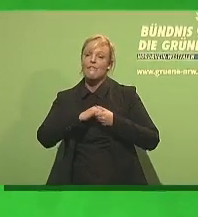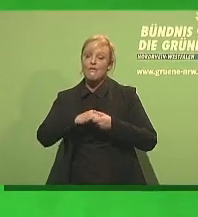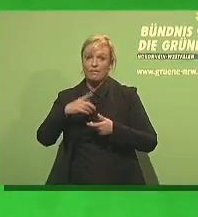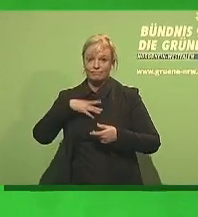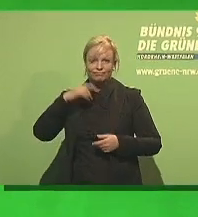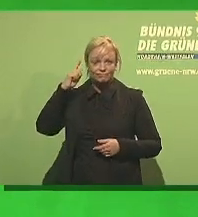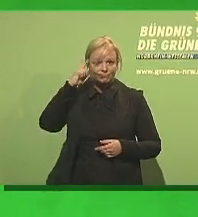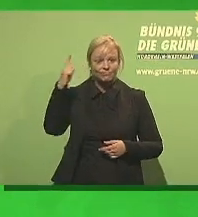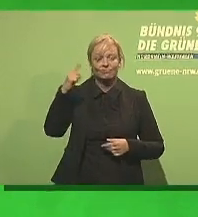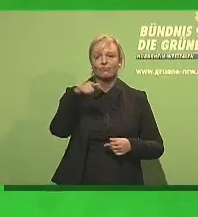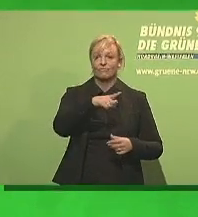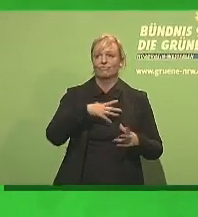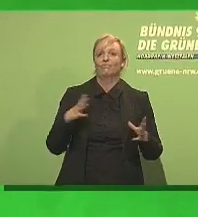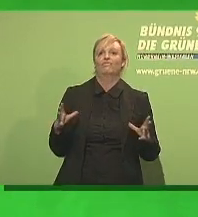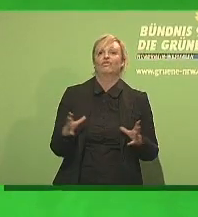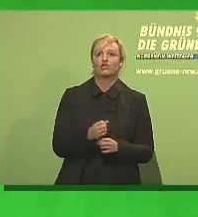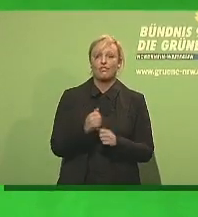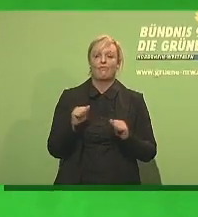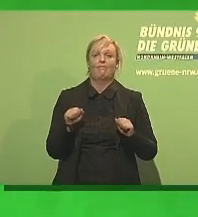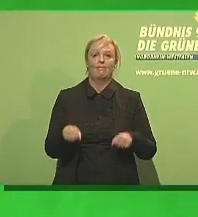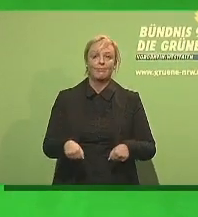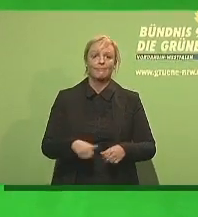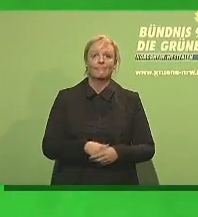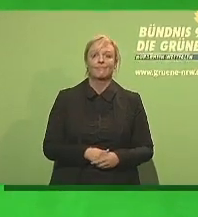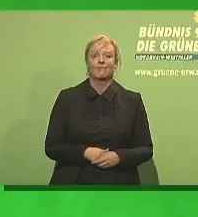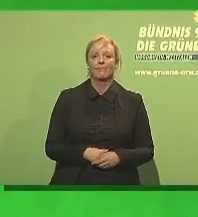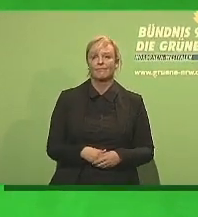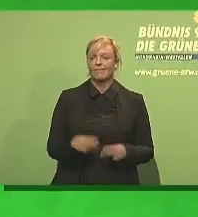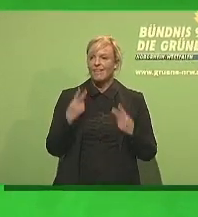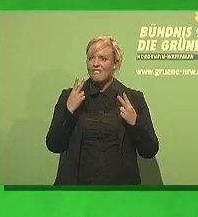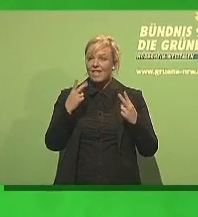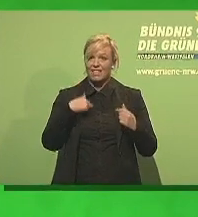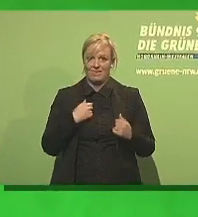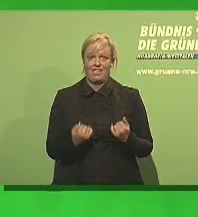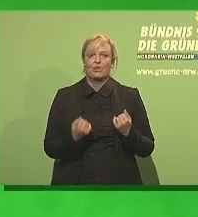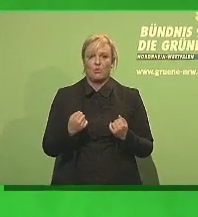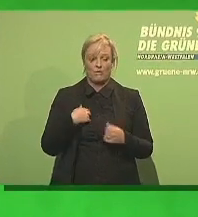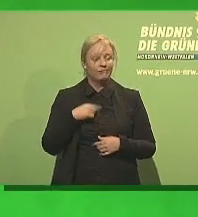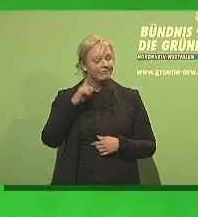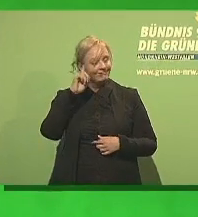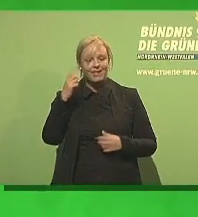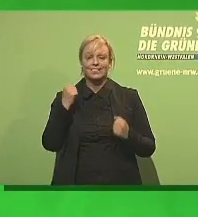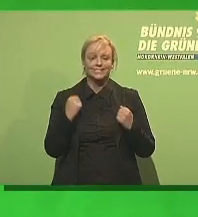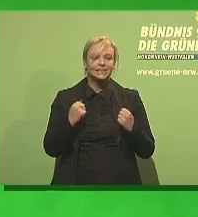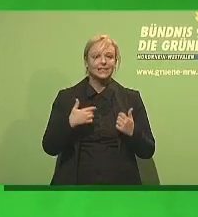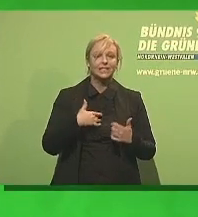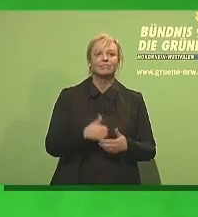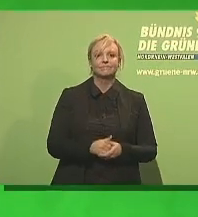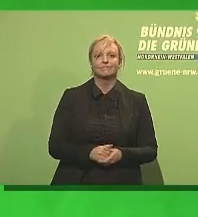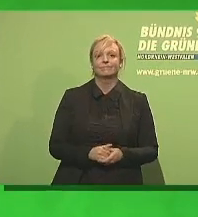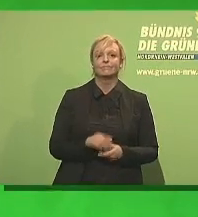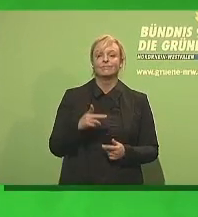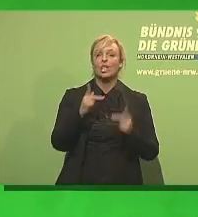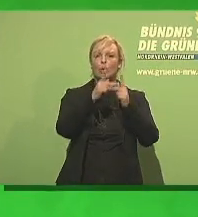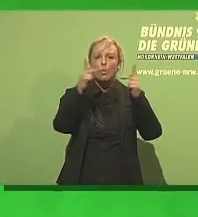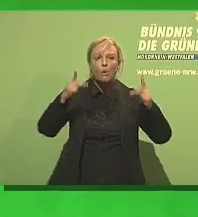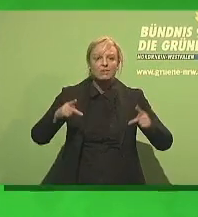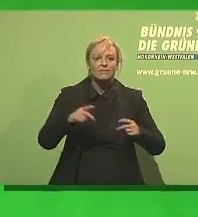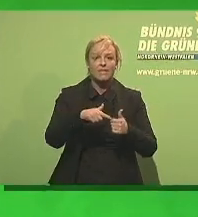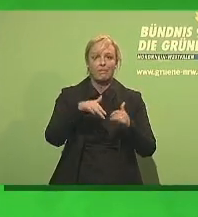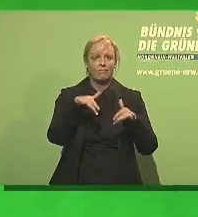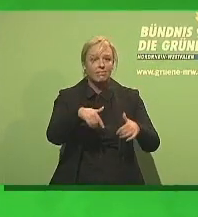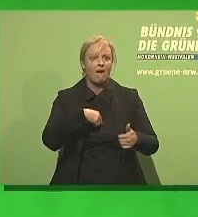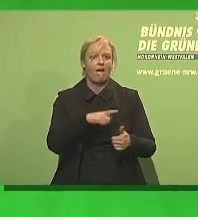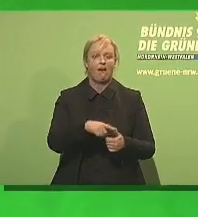das schaffen können. Es wird ganz entscheidend auf Grün ankommen. Da bin ich mir sicher. Aber wir haben Konzepte, wir haben